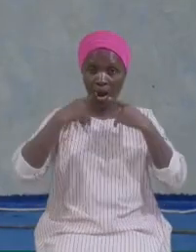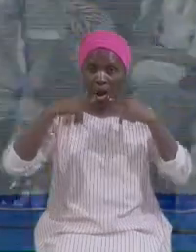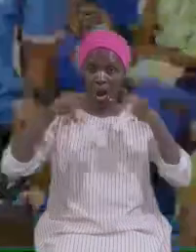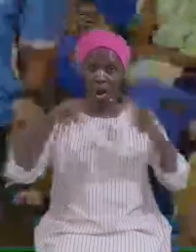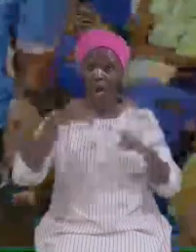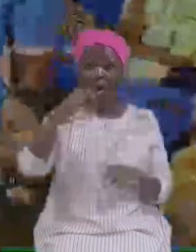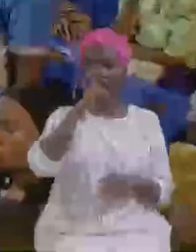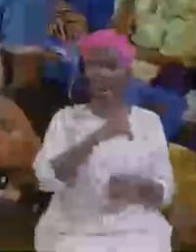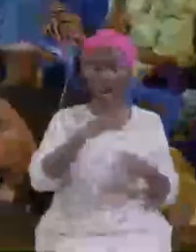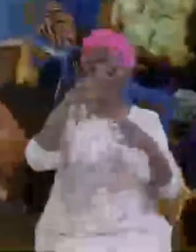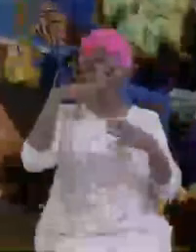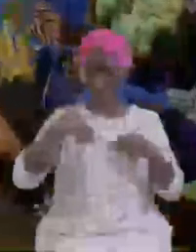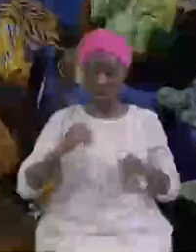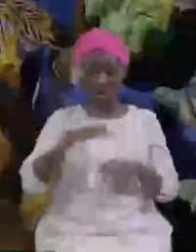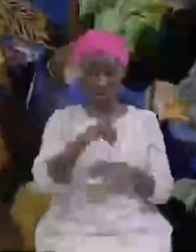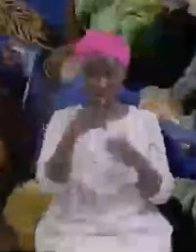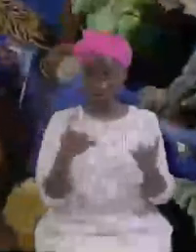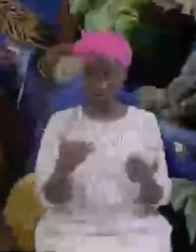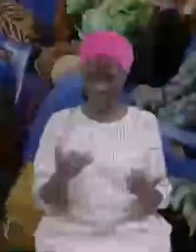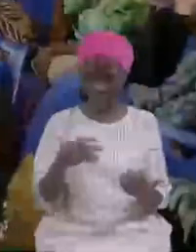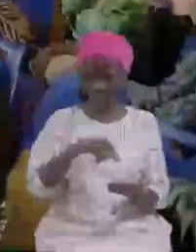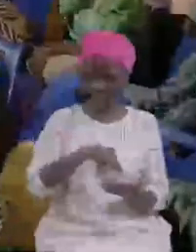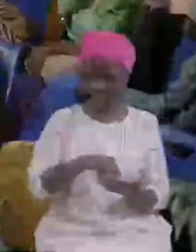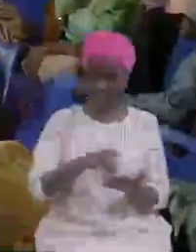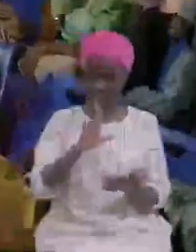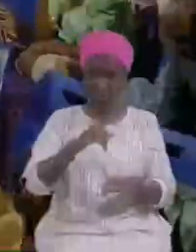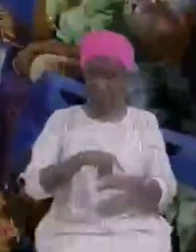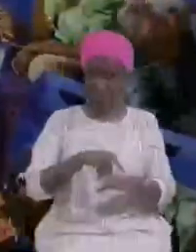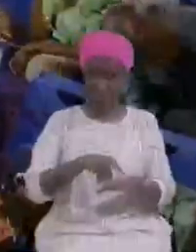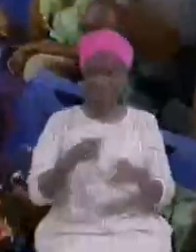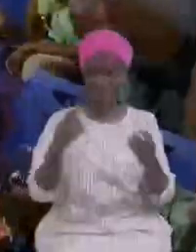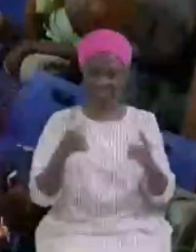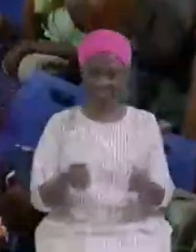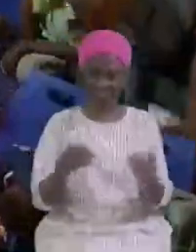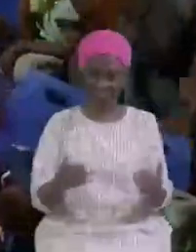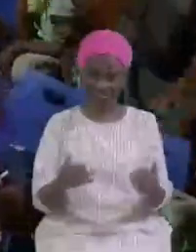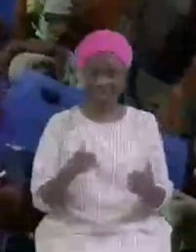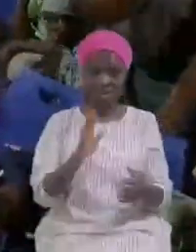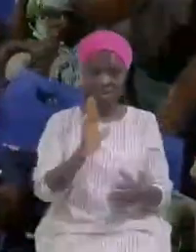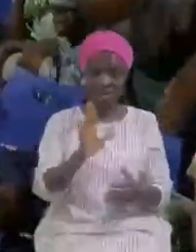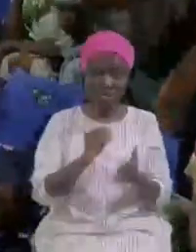Prépare-toi, prépare-toi maintenant. Ta guérison est venue. Voici ton heure.